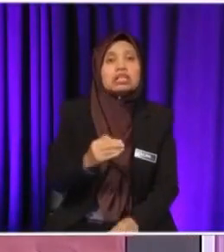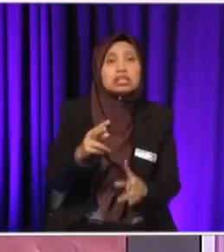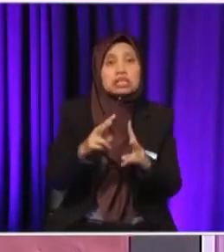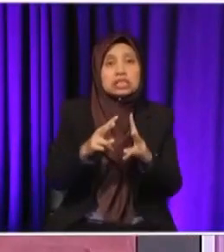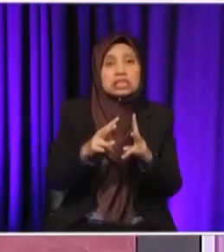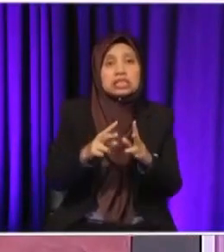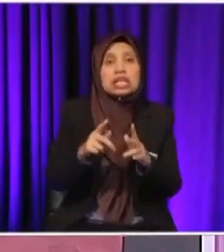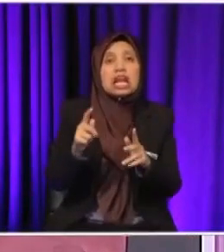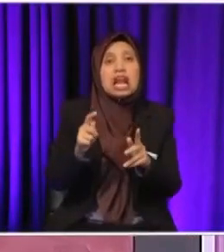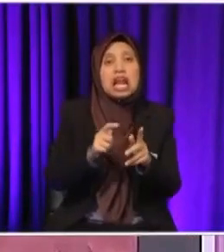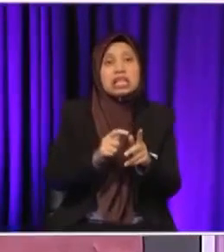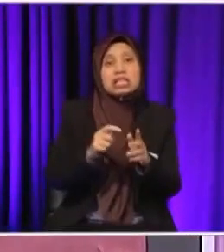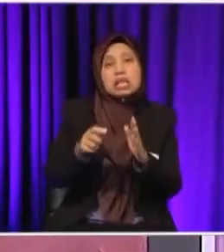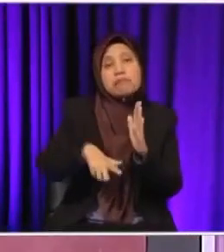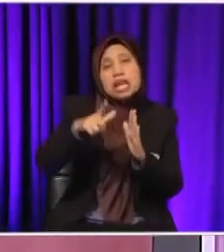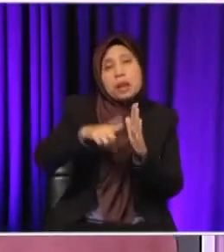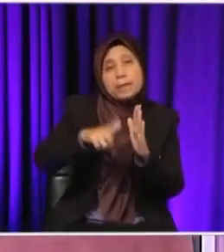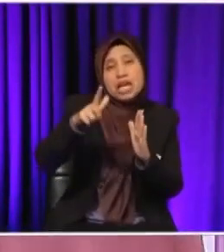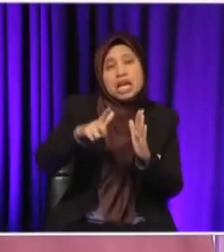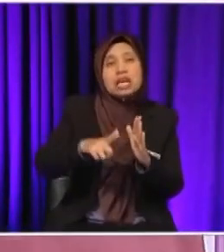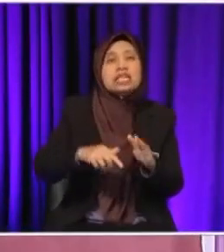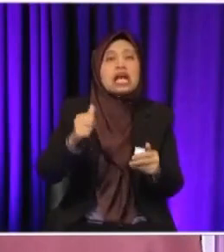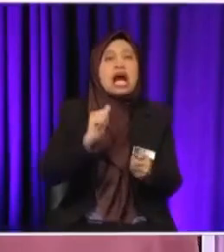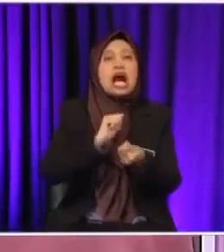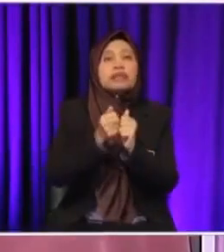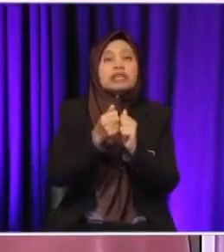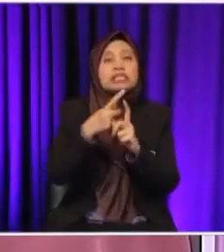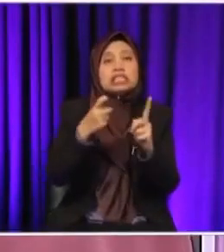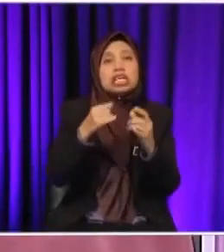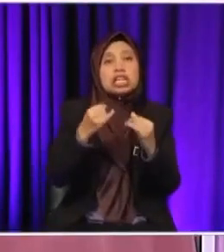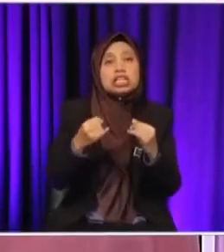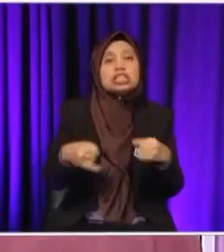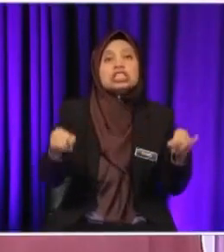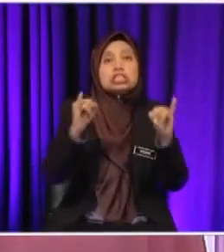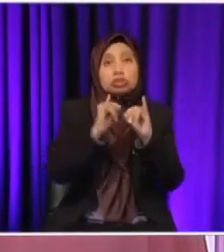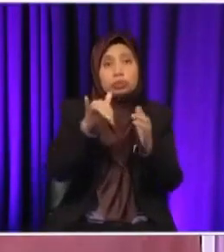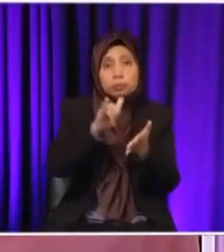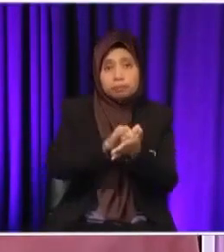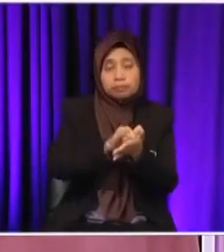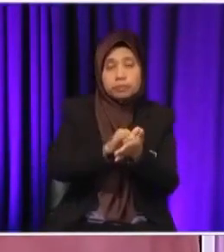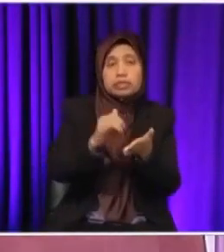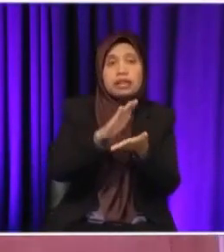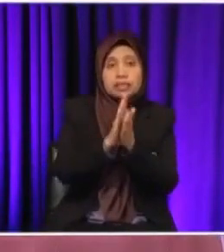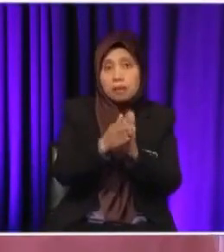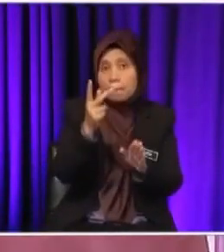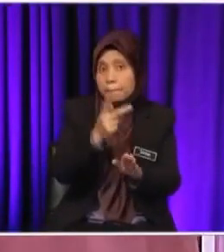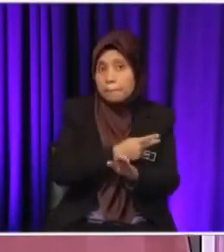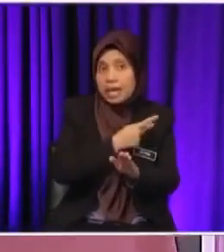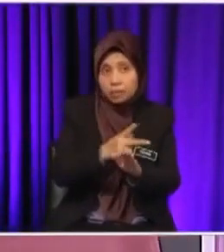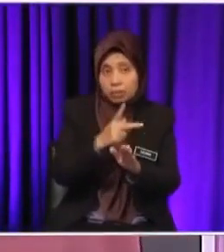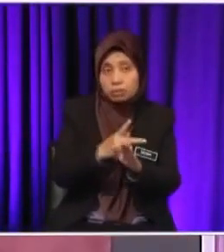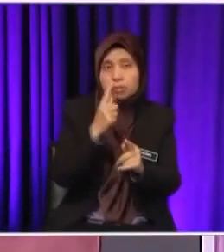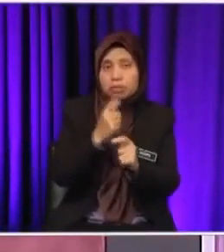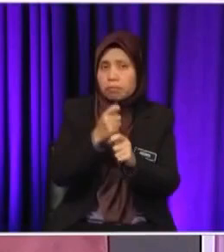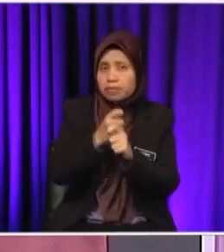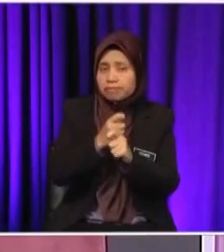Jadi, ditegur. Kita adaptasi daripada peristiwa tersebut menjadi satu rangkap pantun. Bertepatan, bagi